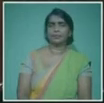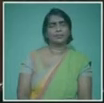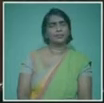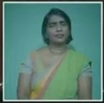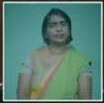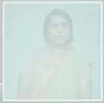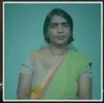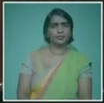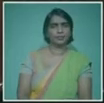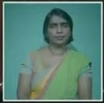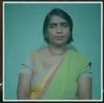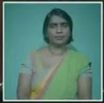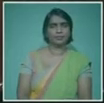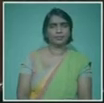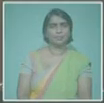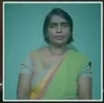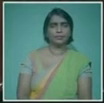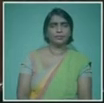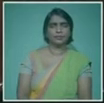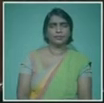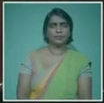පාර්ලිමේන්තුවේ වෙන්නලා තියෙන්නේ